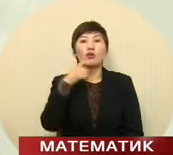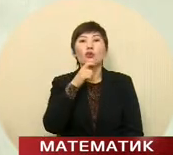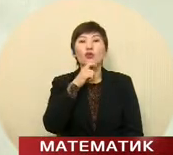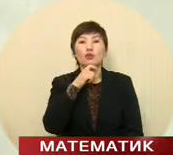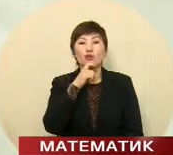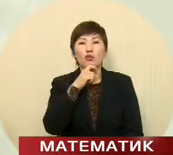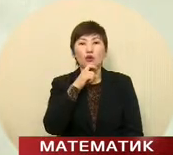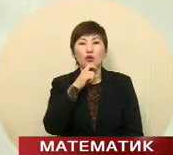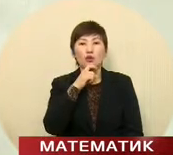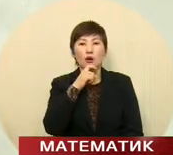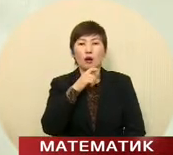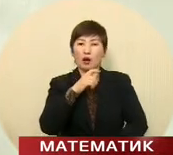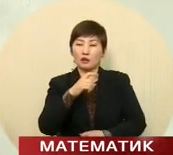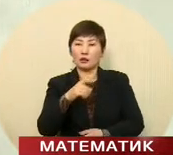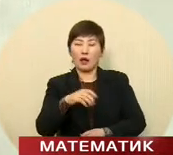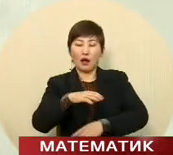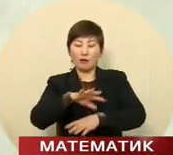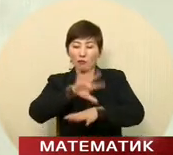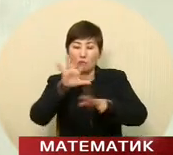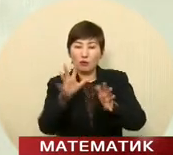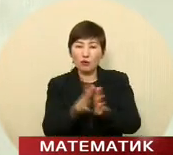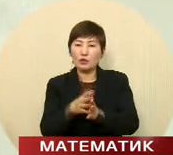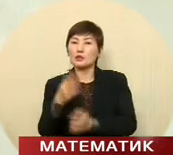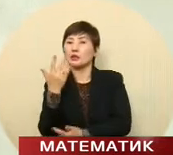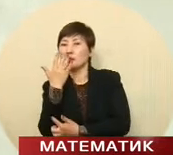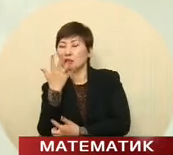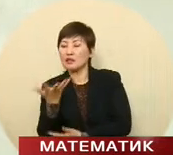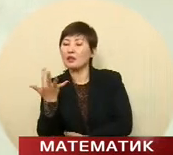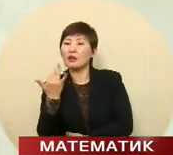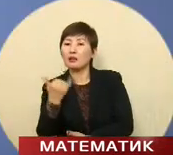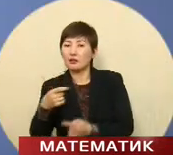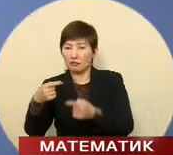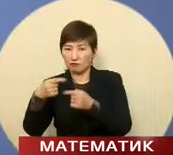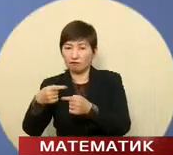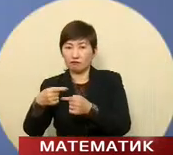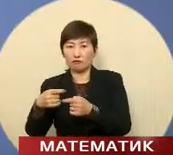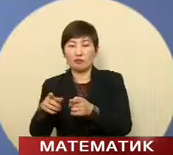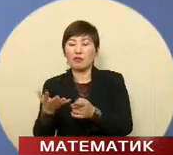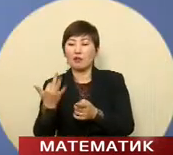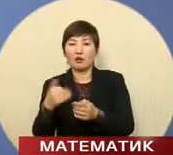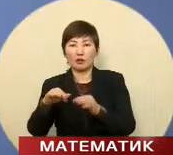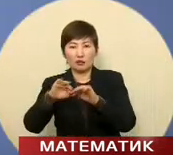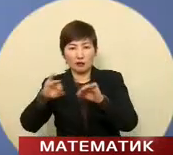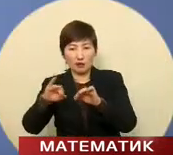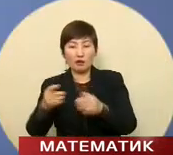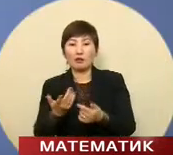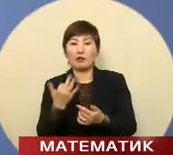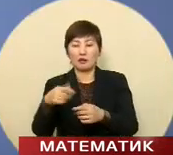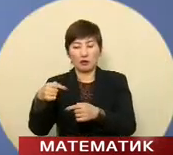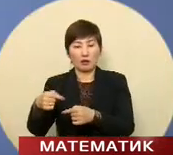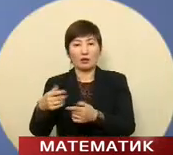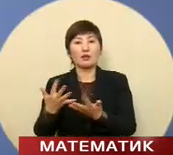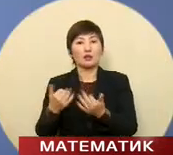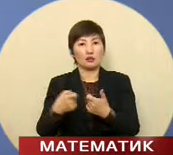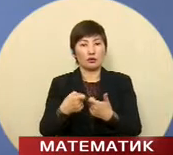цэцэг маань нийт ангид байгаа цэцгийн ямар хэсгийг эзлэх вэ гэдгийг эхлээд тооцоолж болох хэрэгтэй болно. За тэгвэл